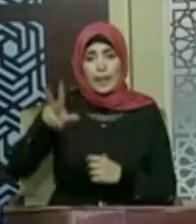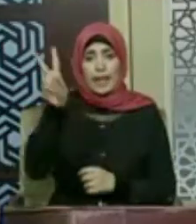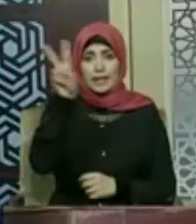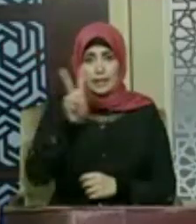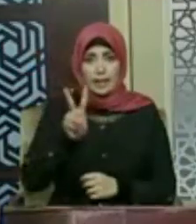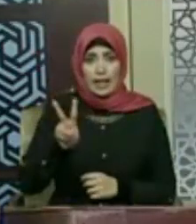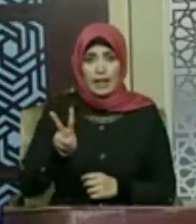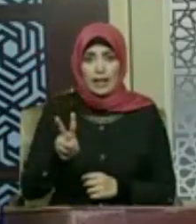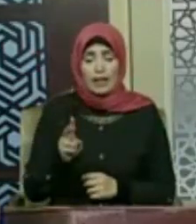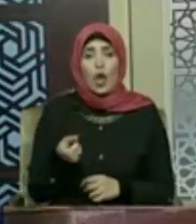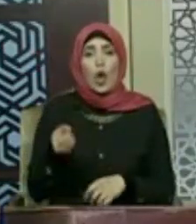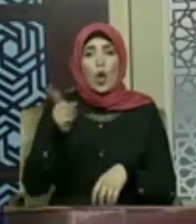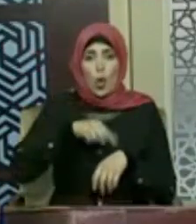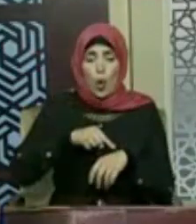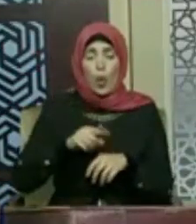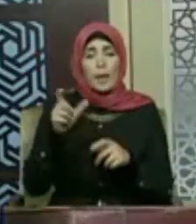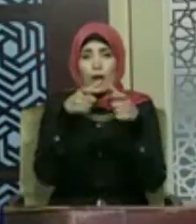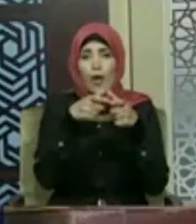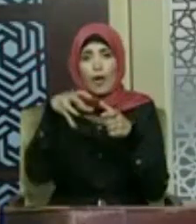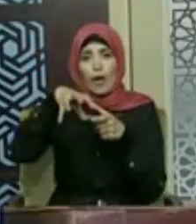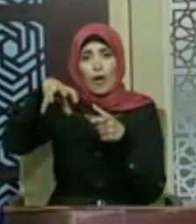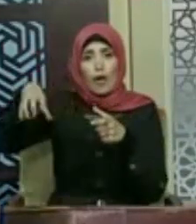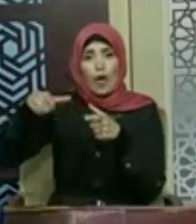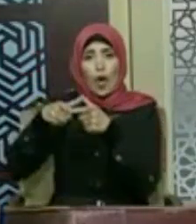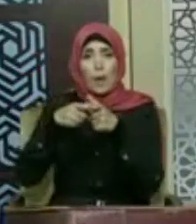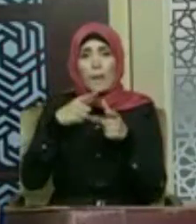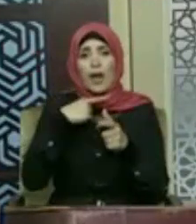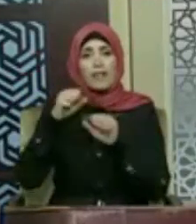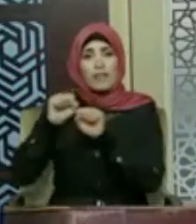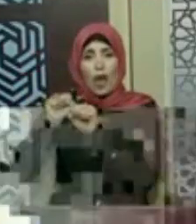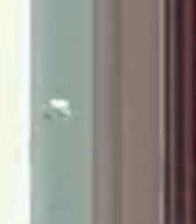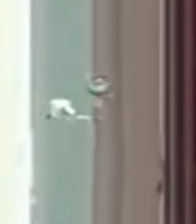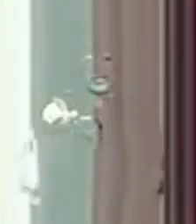وقبائل سيناء وشيوخ سيناء